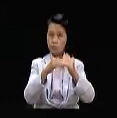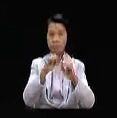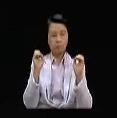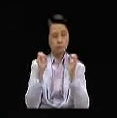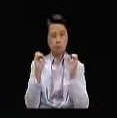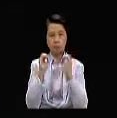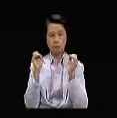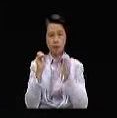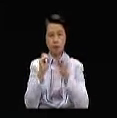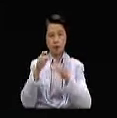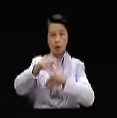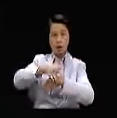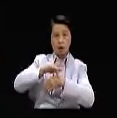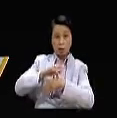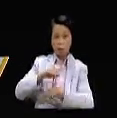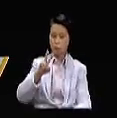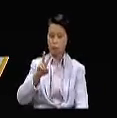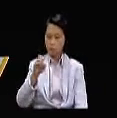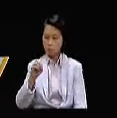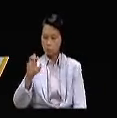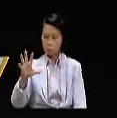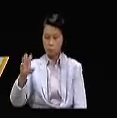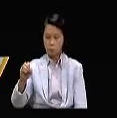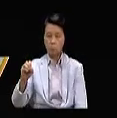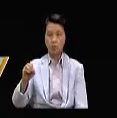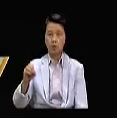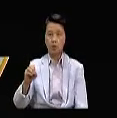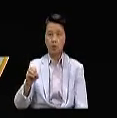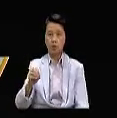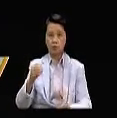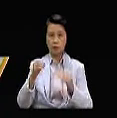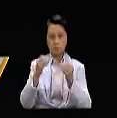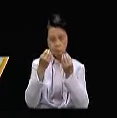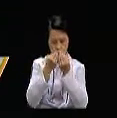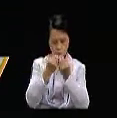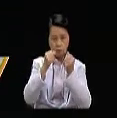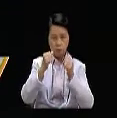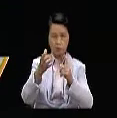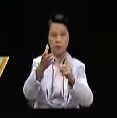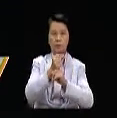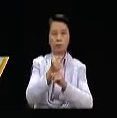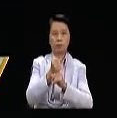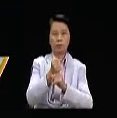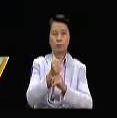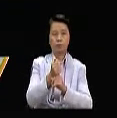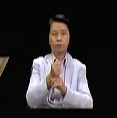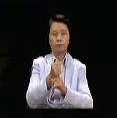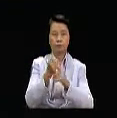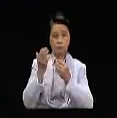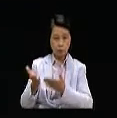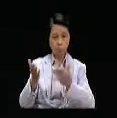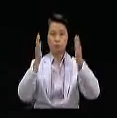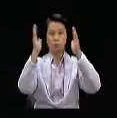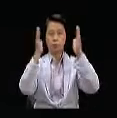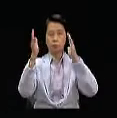tidak tidak Awards pada 2050 kada kada tertentu itu boleh dicapai oleh negara kita